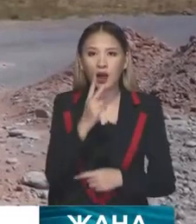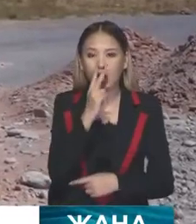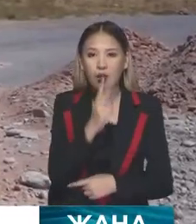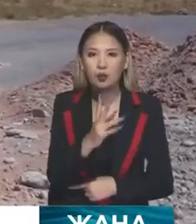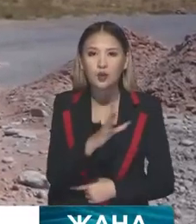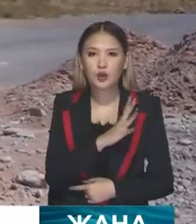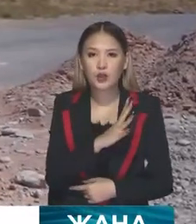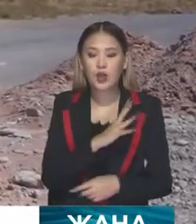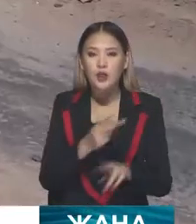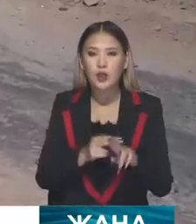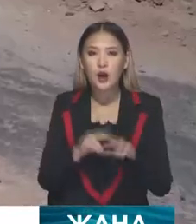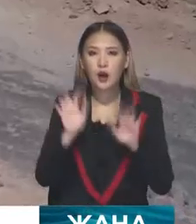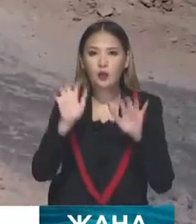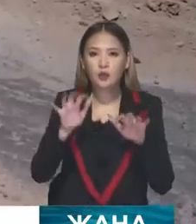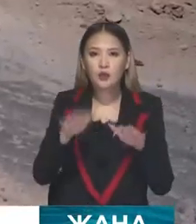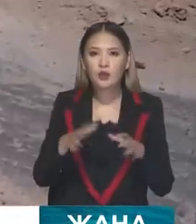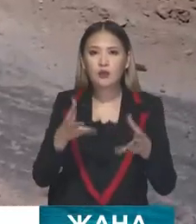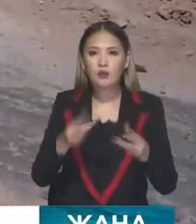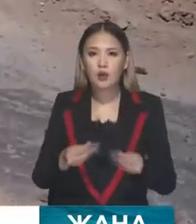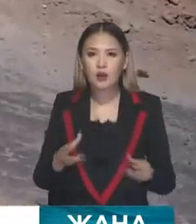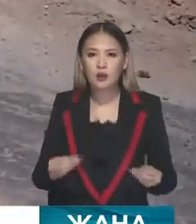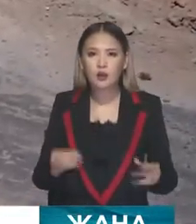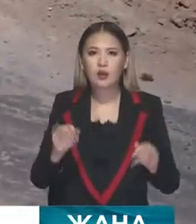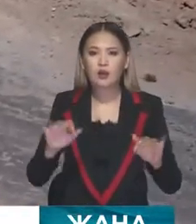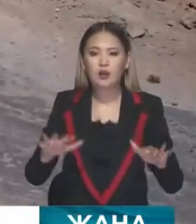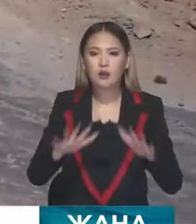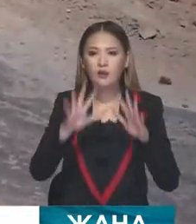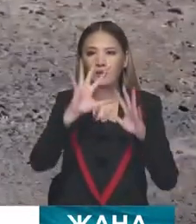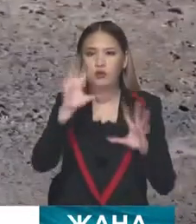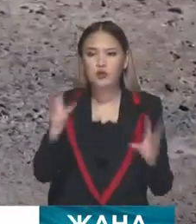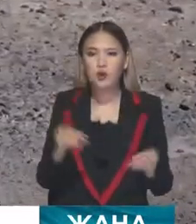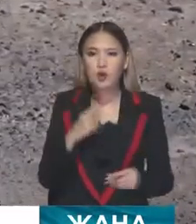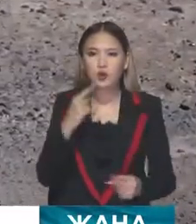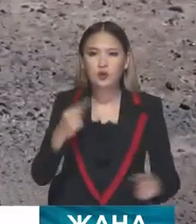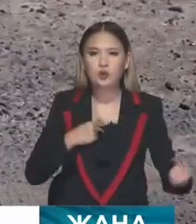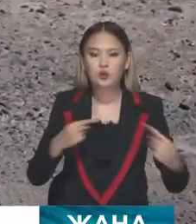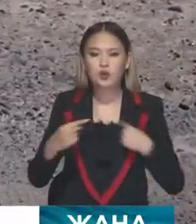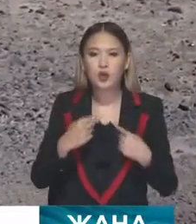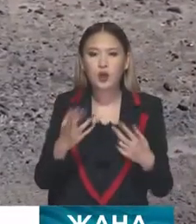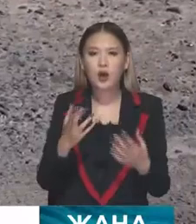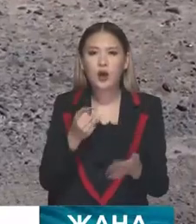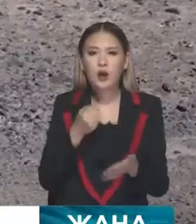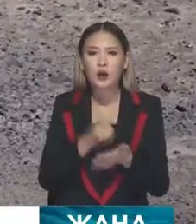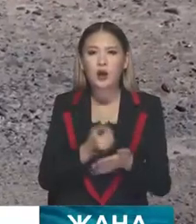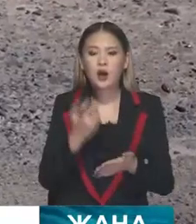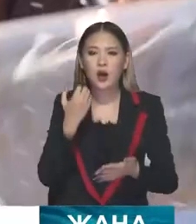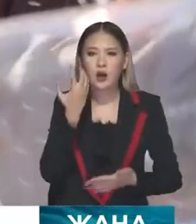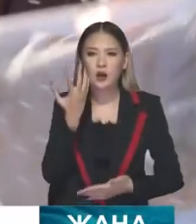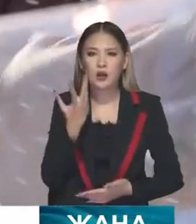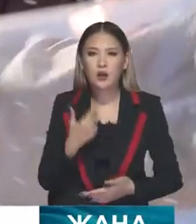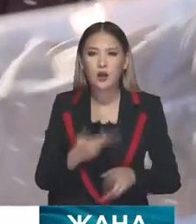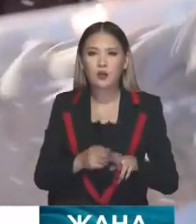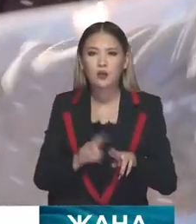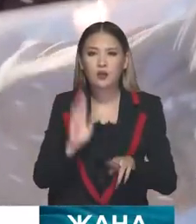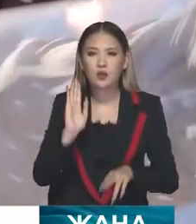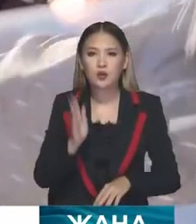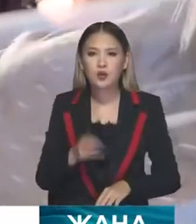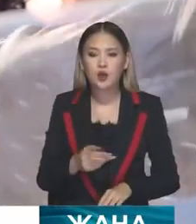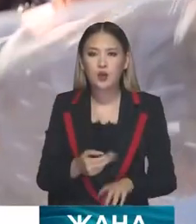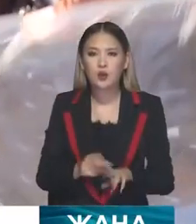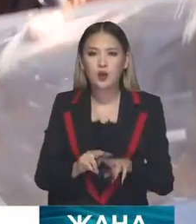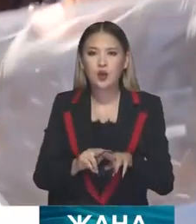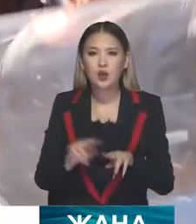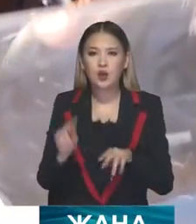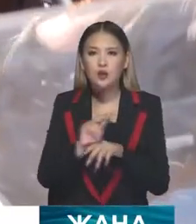айтады. Жауын жауса батпақ, күн ұсса шаң аспанға көтерілетін азабын қашанға дейін тартамыз деп қынжылады. Мұнда жол көрген емеспін,